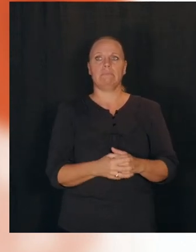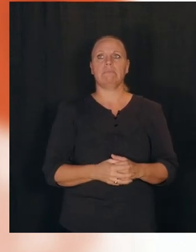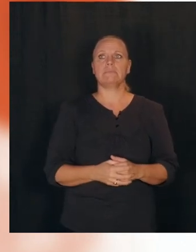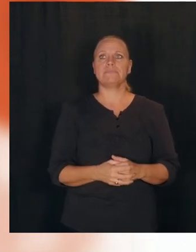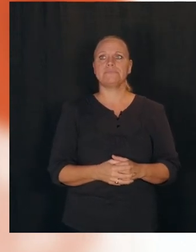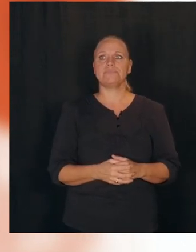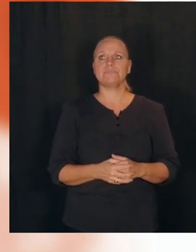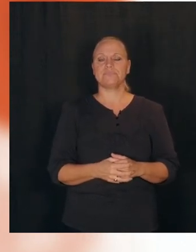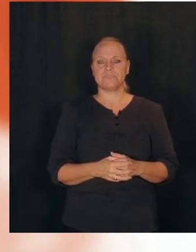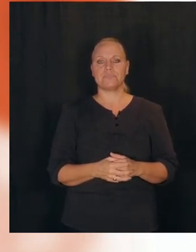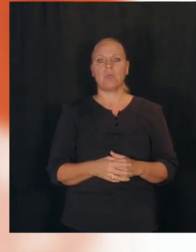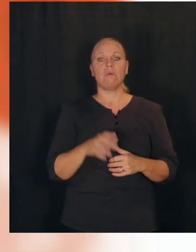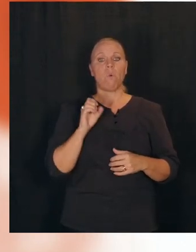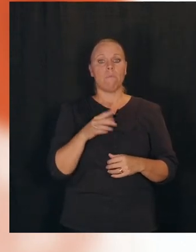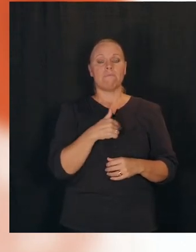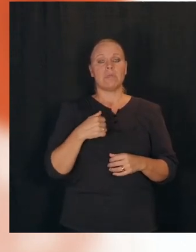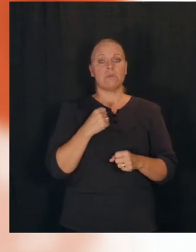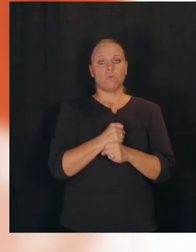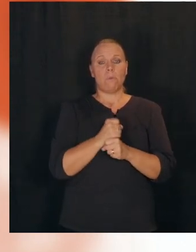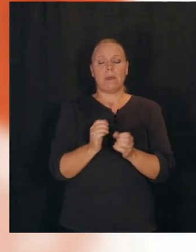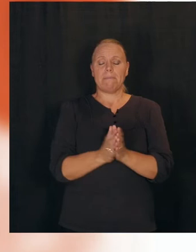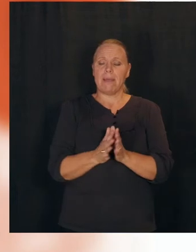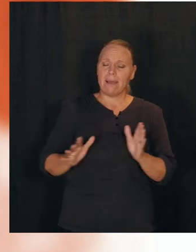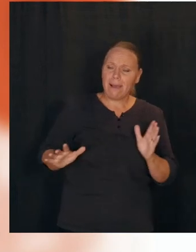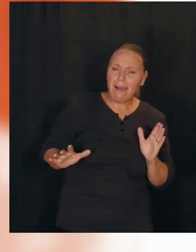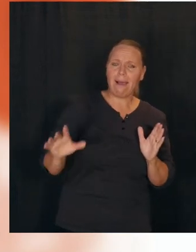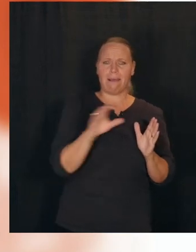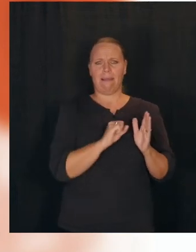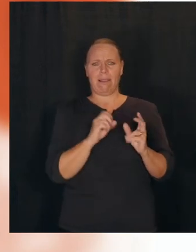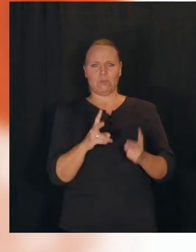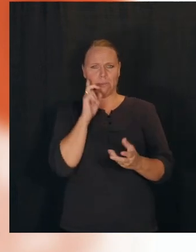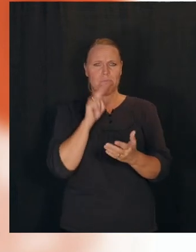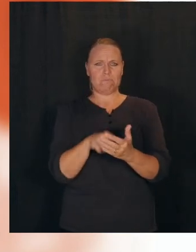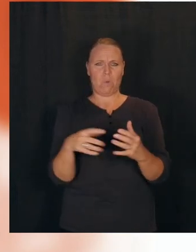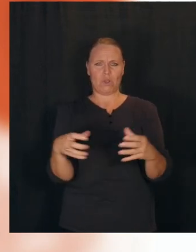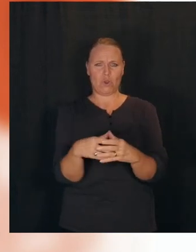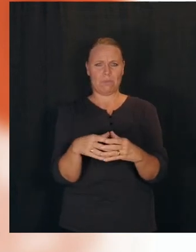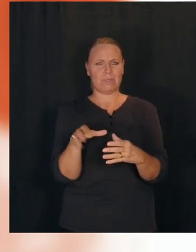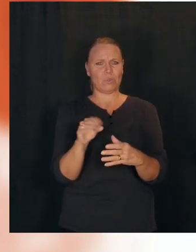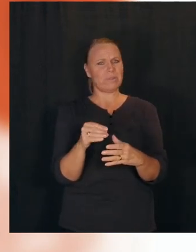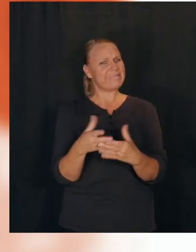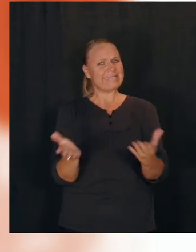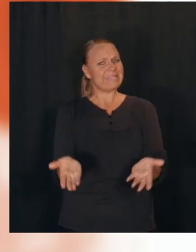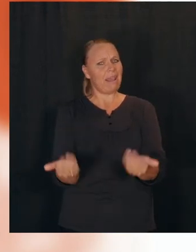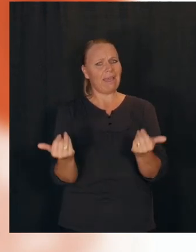För när vi jobbar med alla som uttryckt målgrupp, så alla är ju en lite knepig målgrupp.